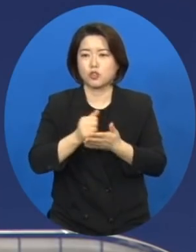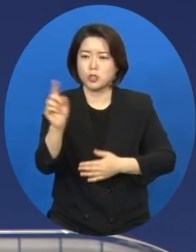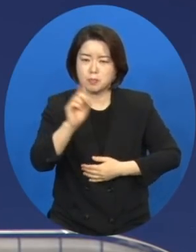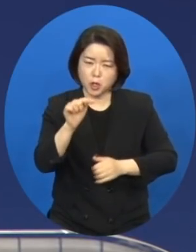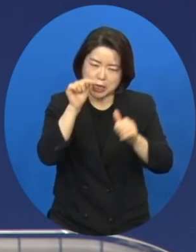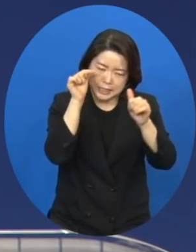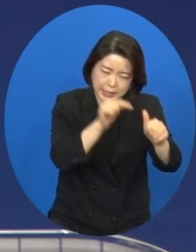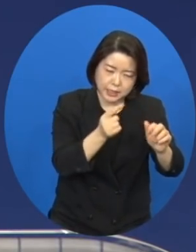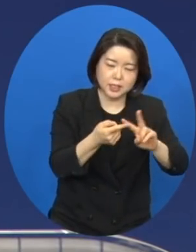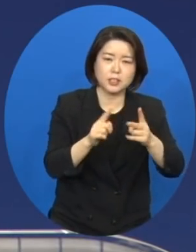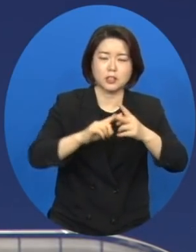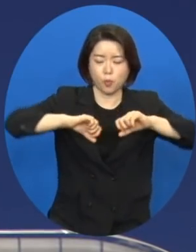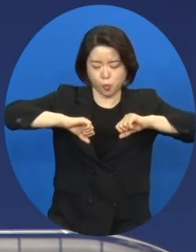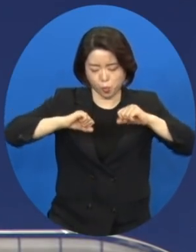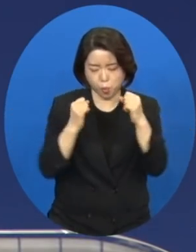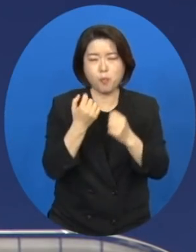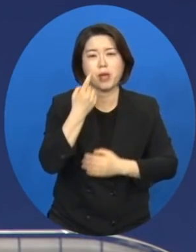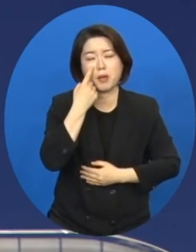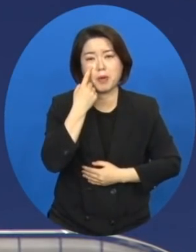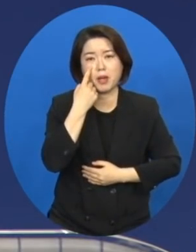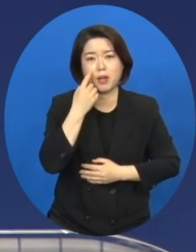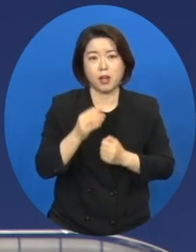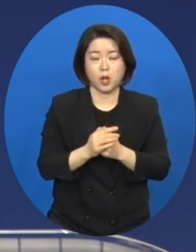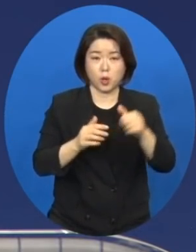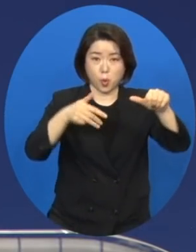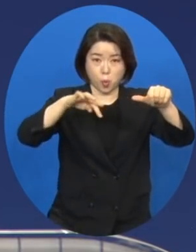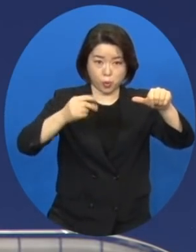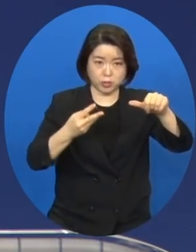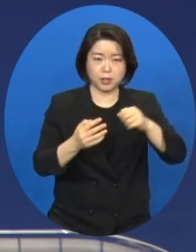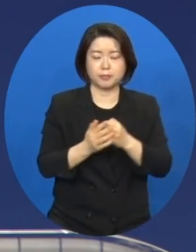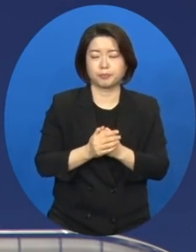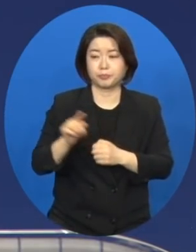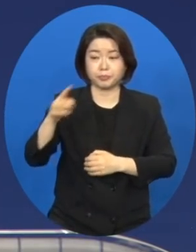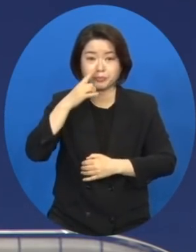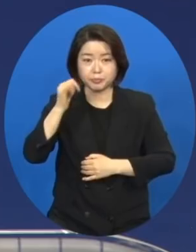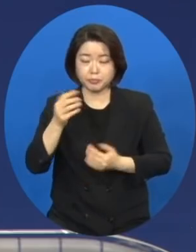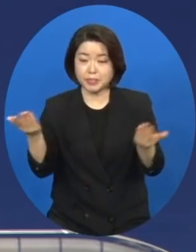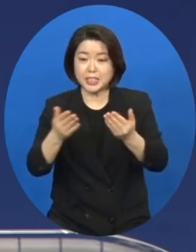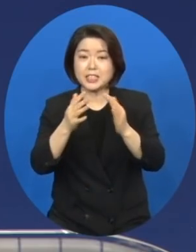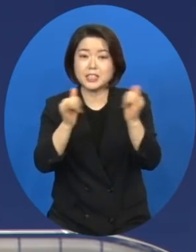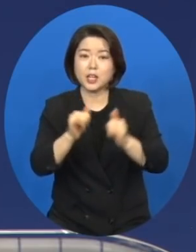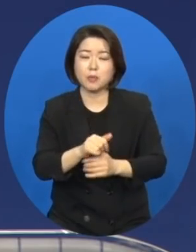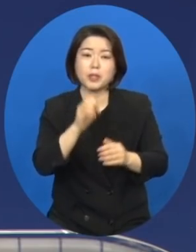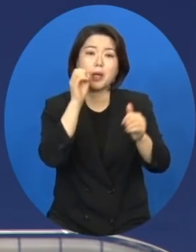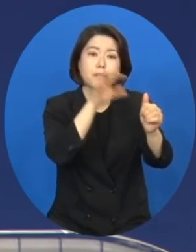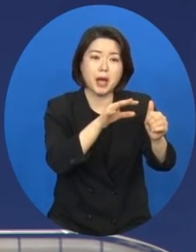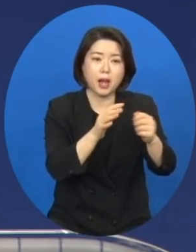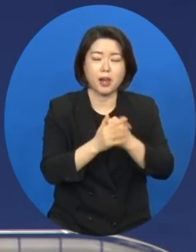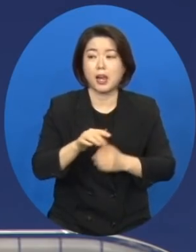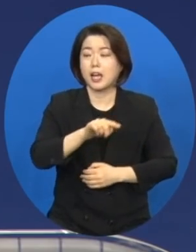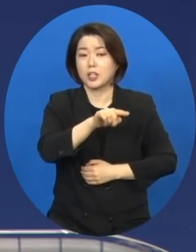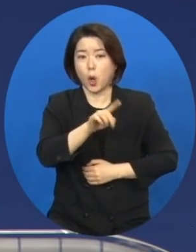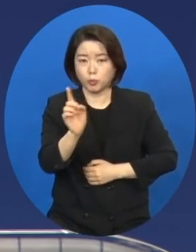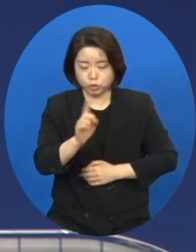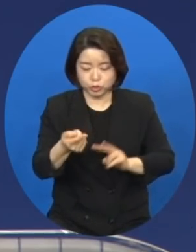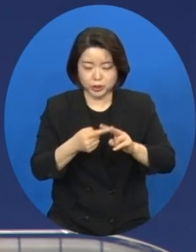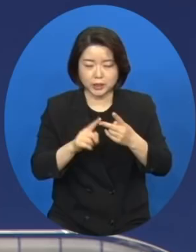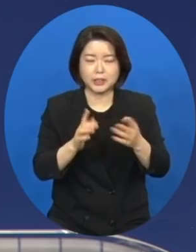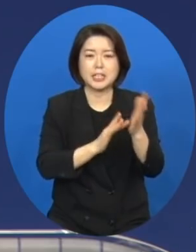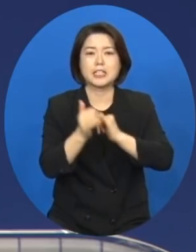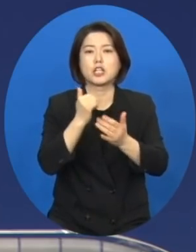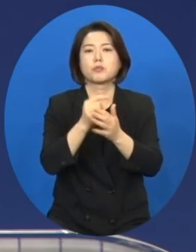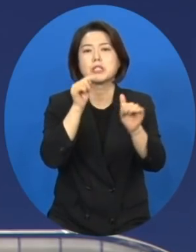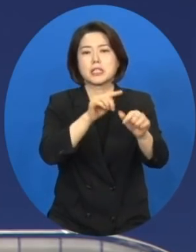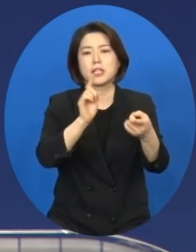그대로 순종해 보는 겁니다. 이 5절에 그 어머니가 일꾼들에게 이르기를 무엇이든지 그가 시키는 대로 하세요. 자,